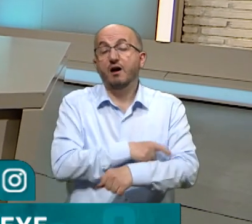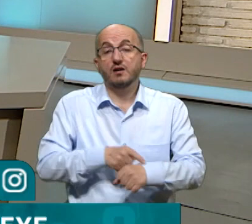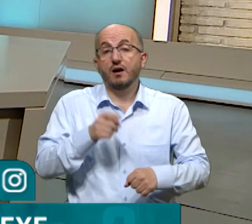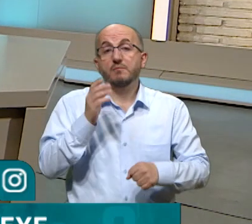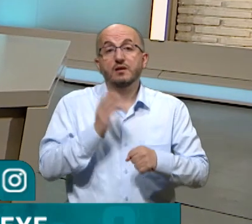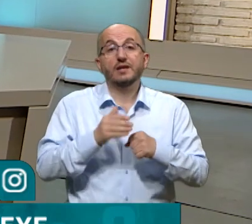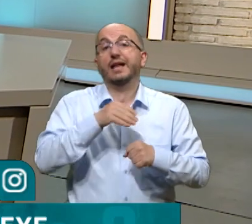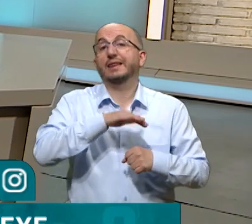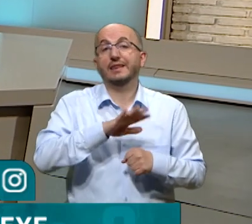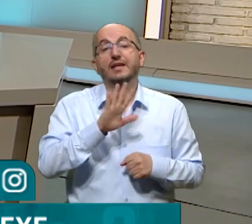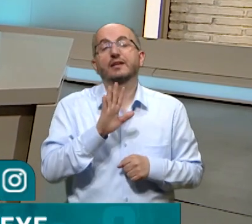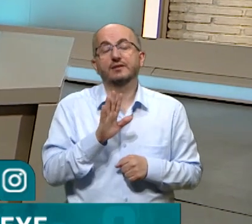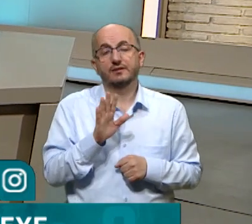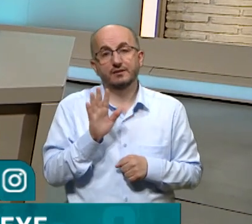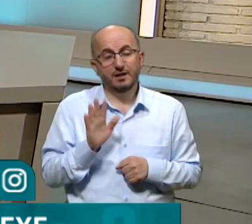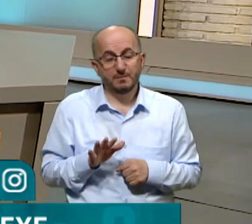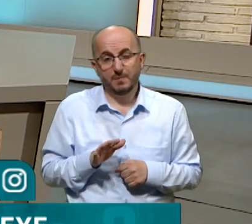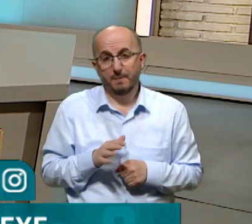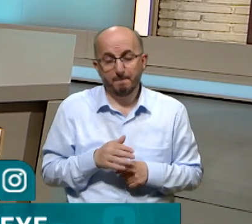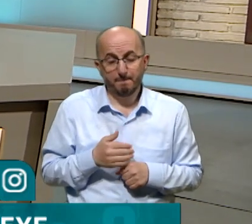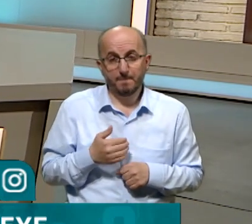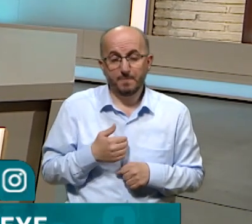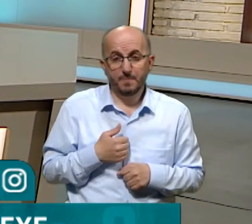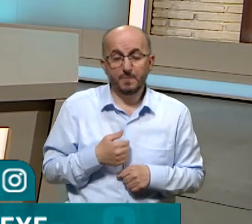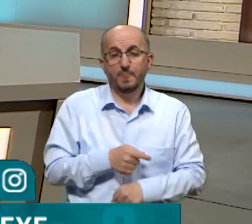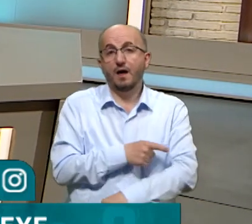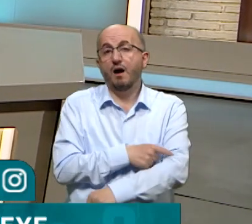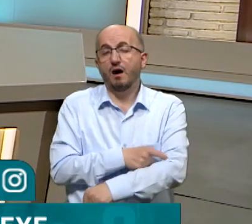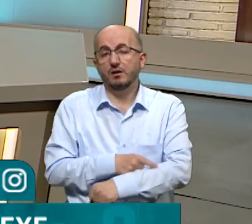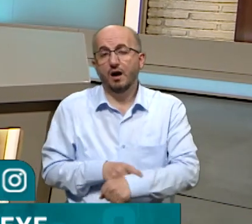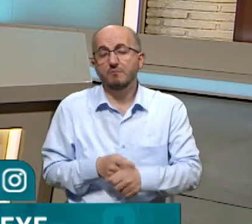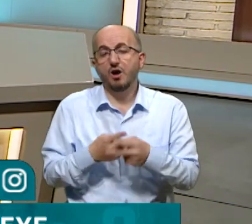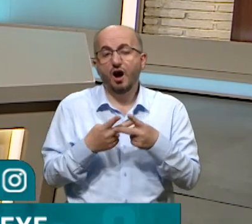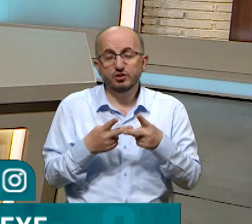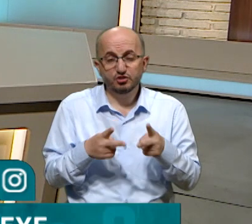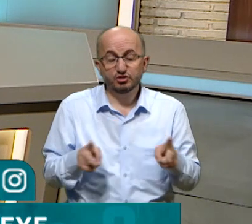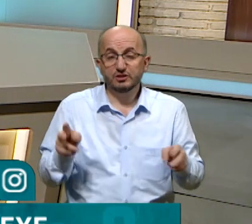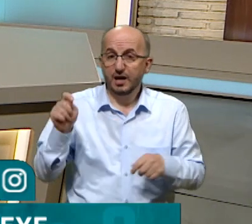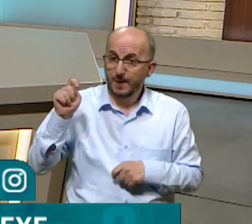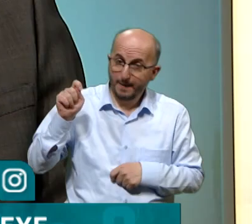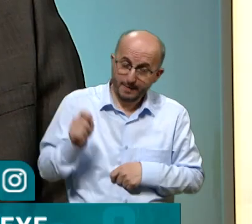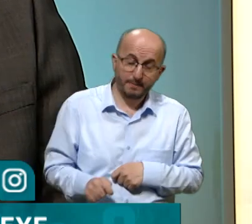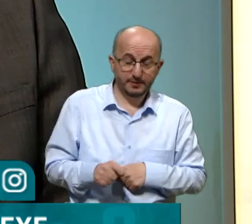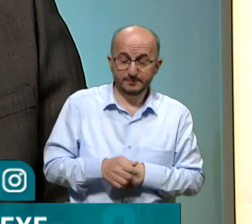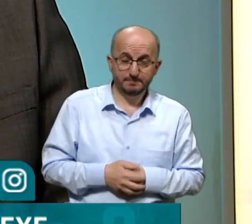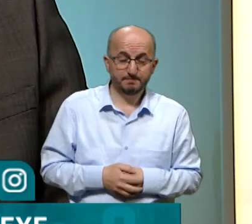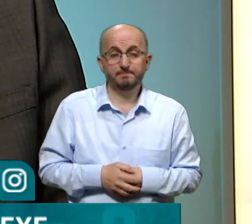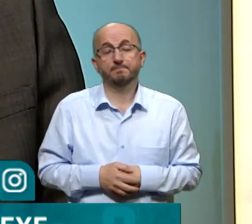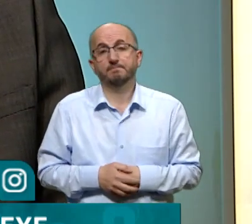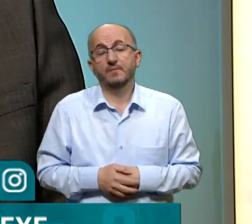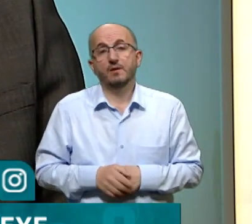görüşü kabul etmiyorum diyorum ki Haramı açıktan yapan açıktan